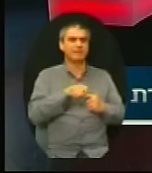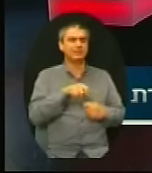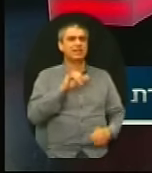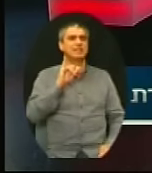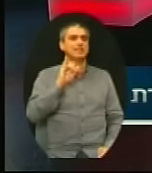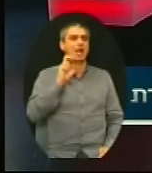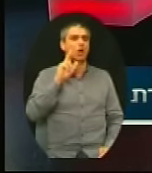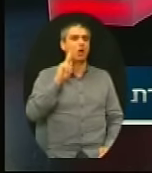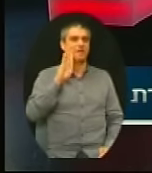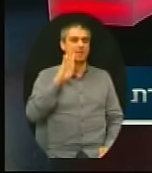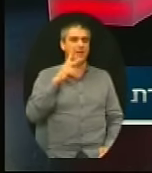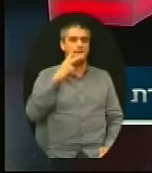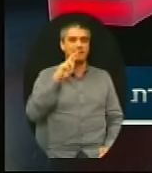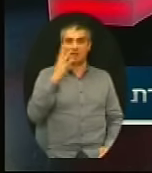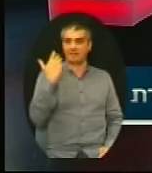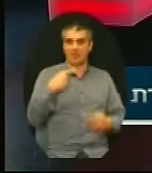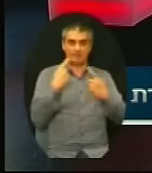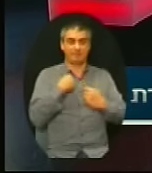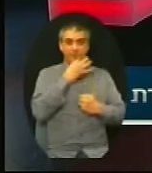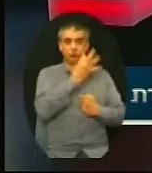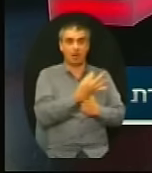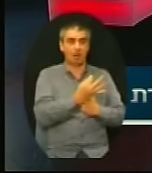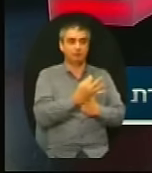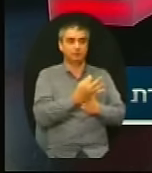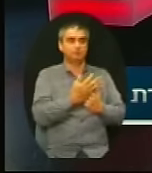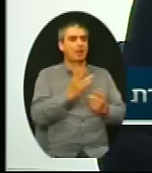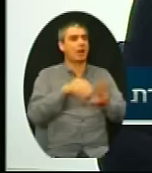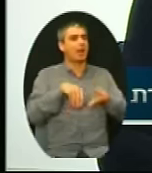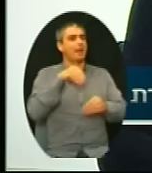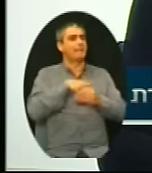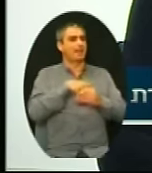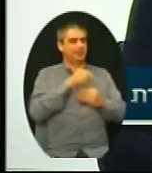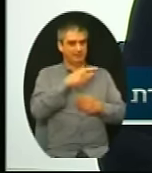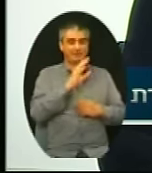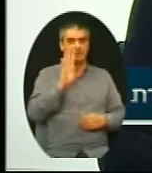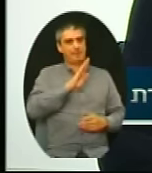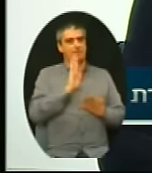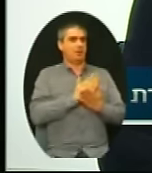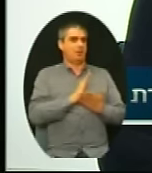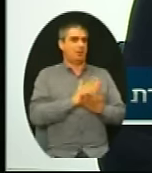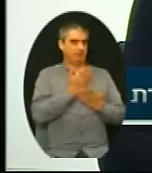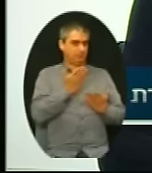יעקב פרי לפני כמה ימים, ושאלתי אותו על הפריימריז ועל זה שנתניהו החליט